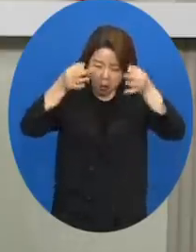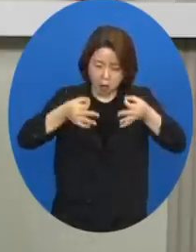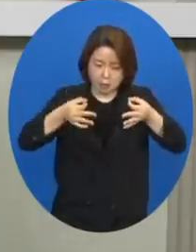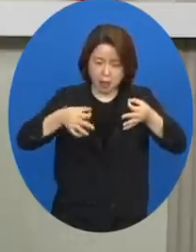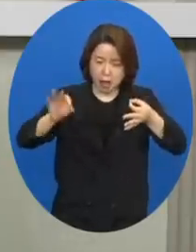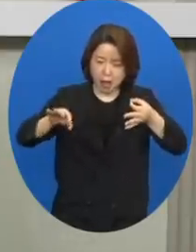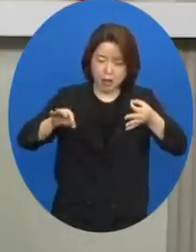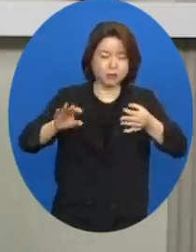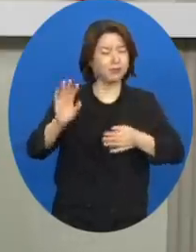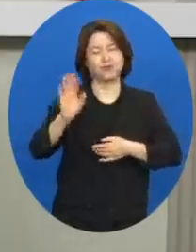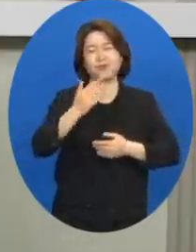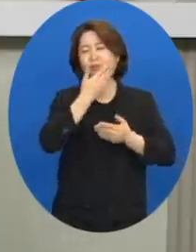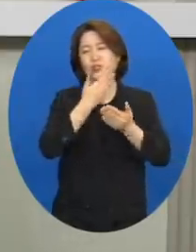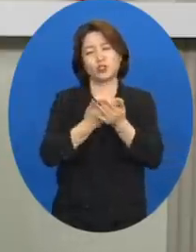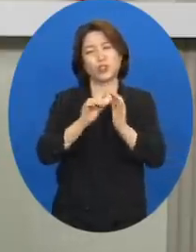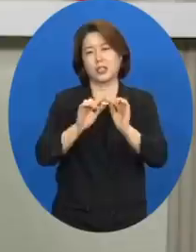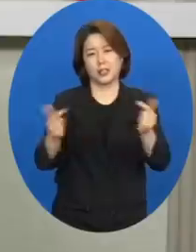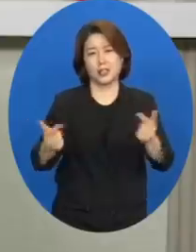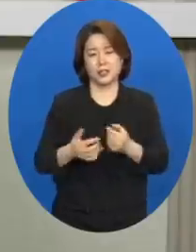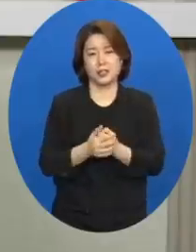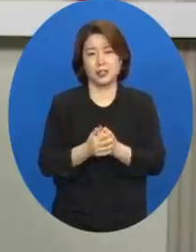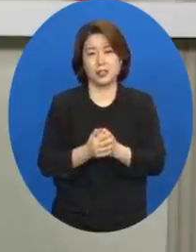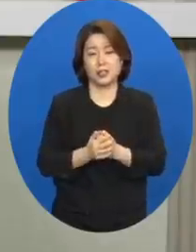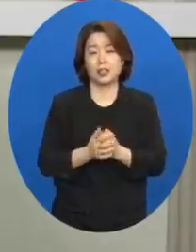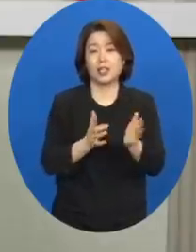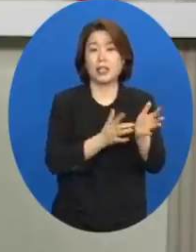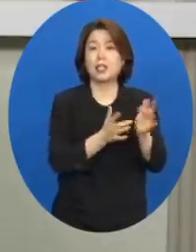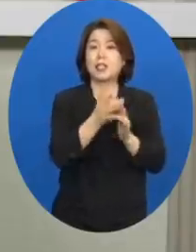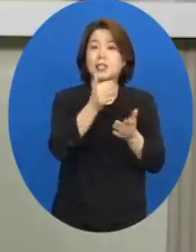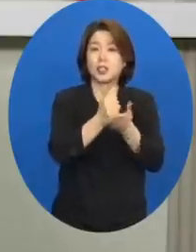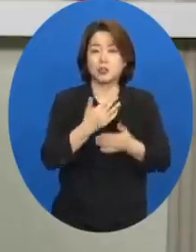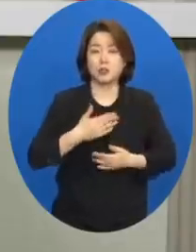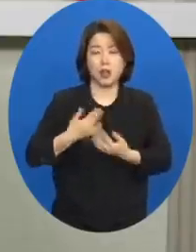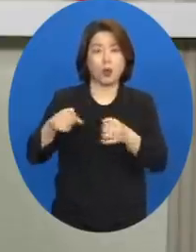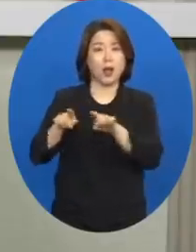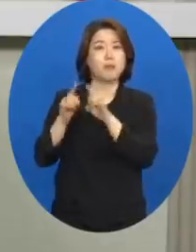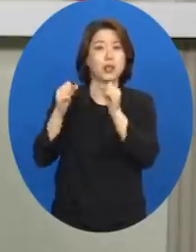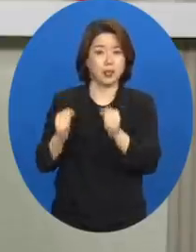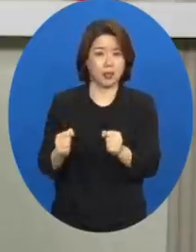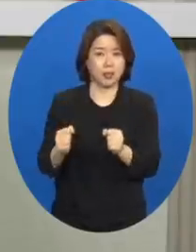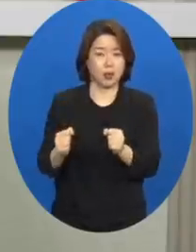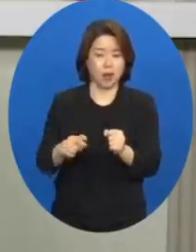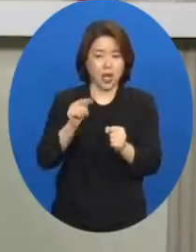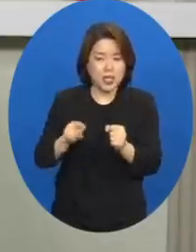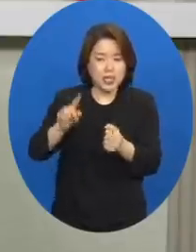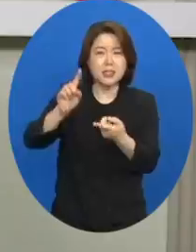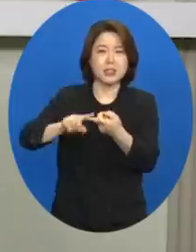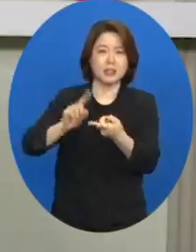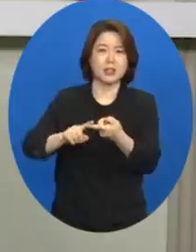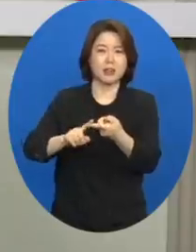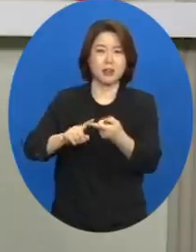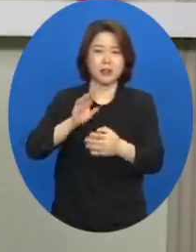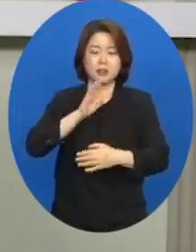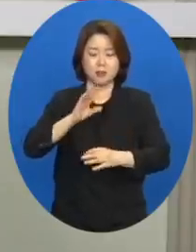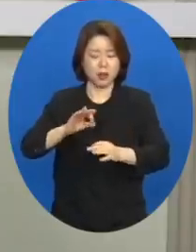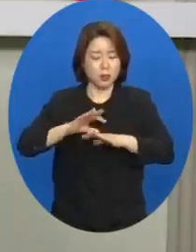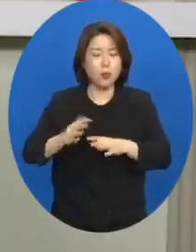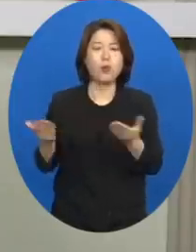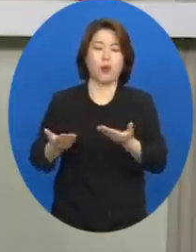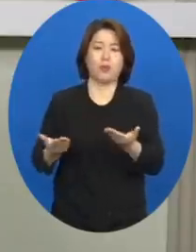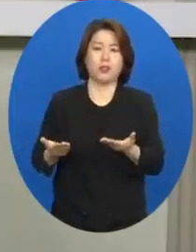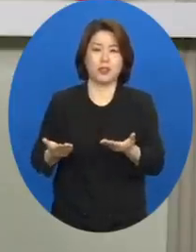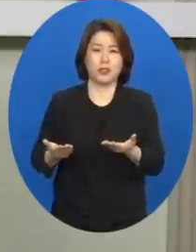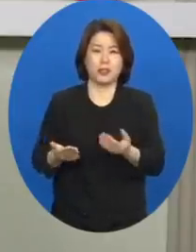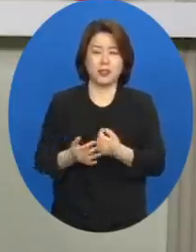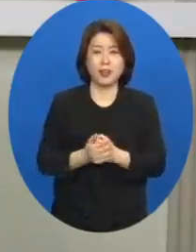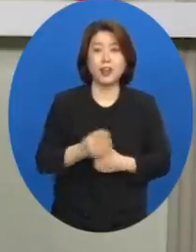않았습니다 예수님께서 저와 함께 하시더라 이것 자체가 얼마나 놀라운 일입니까